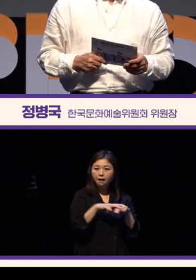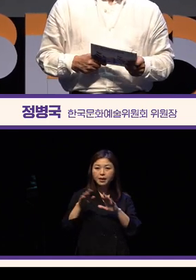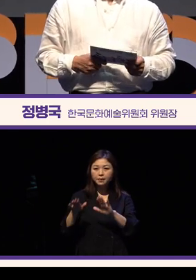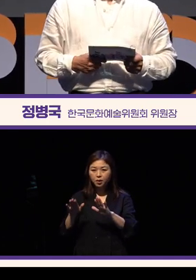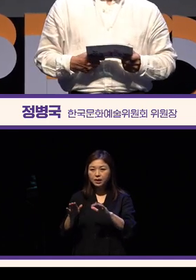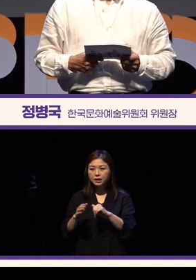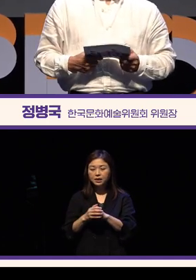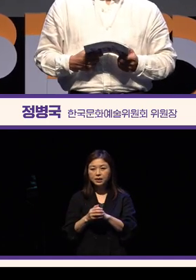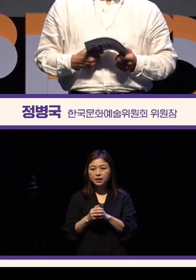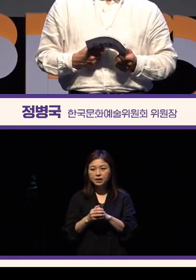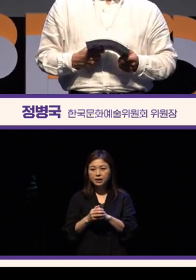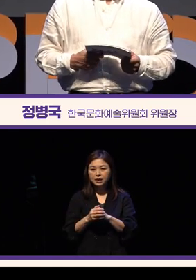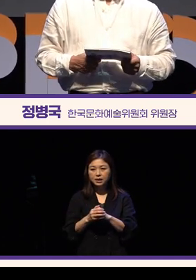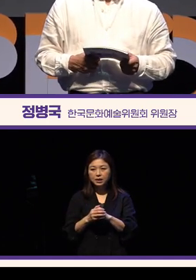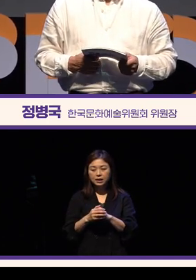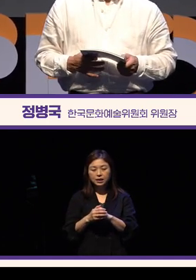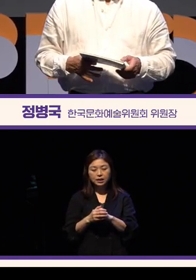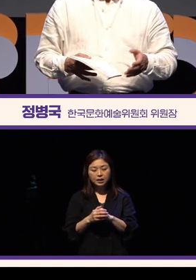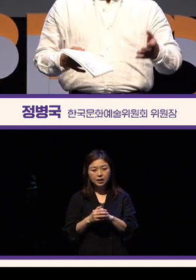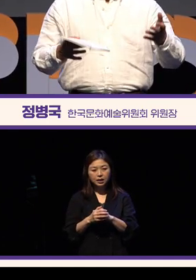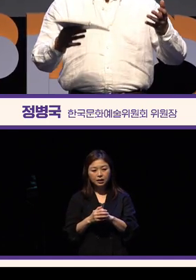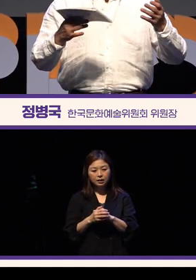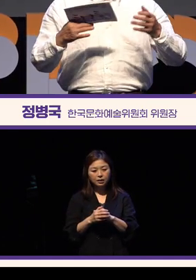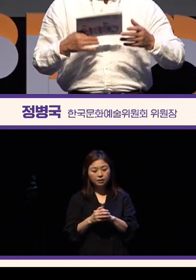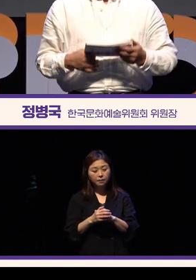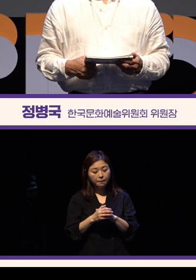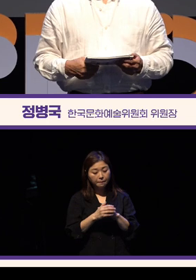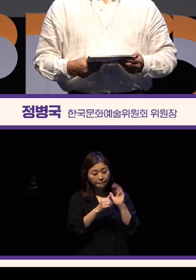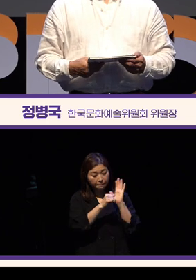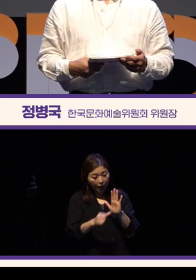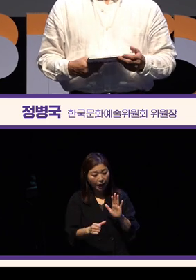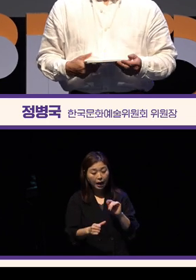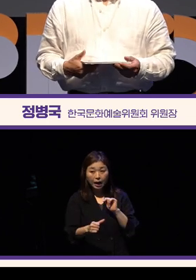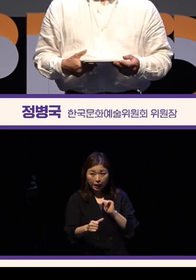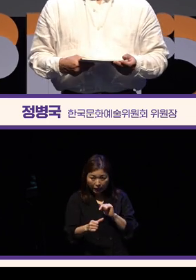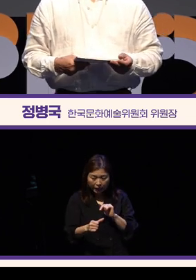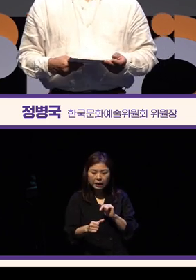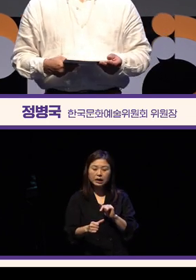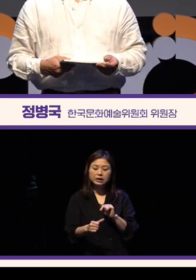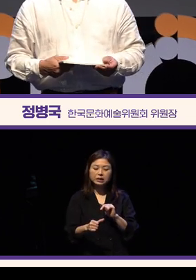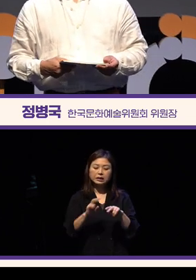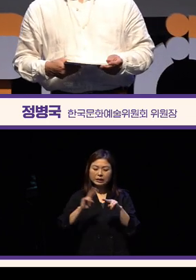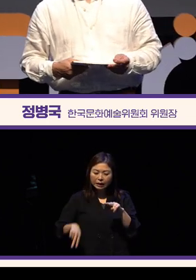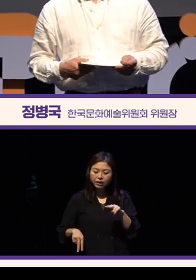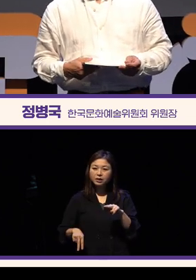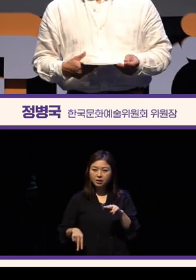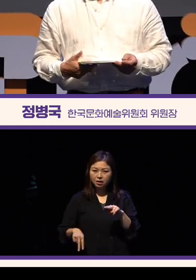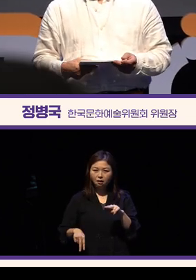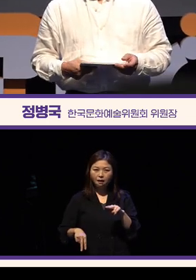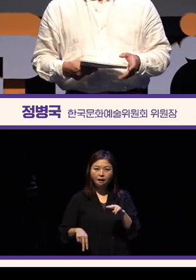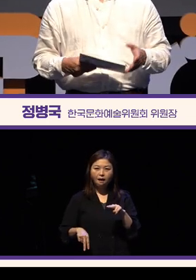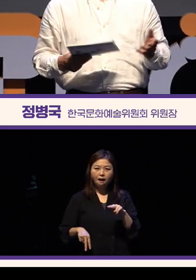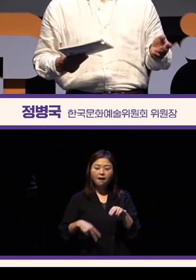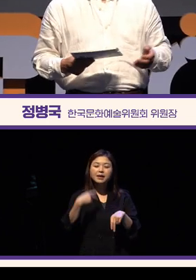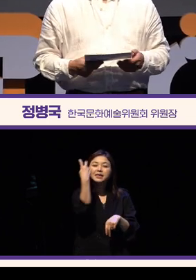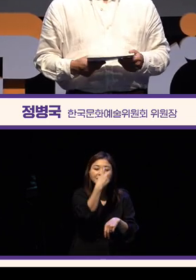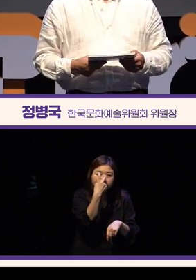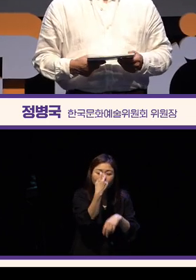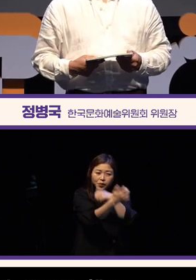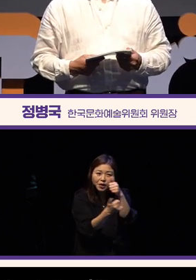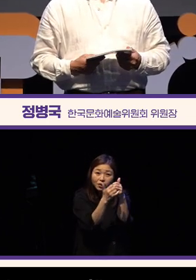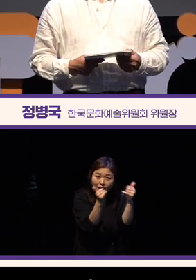자천 타천을 통해서 심사위원을 저희들이 공모를 했고 그 다음에 두 차례에 걸쳐서